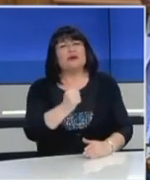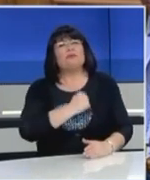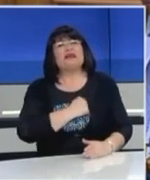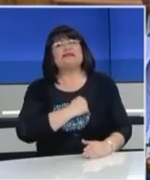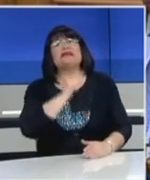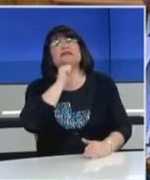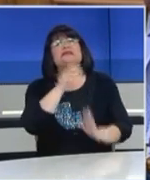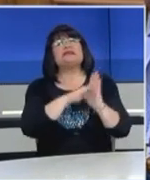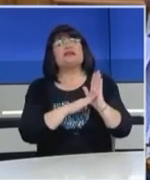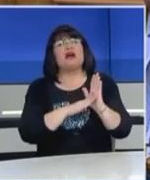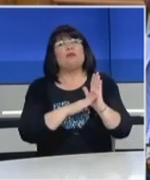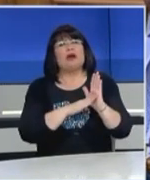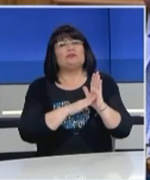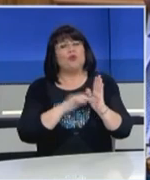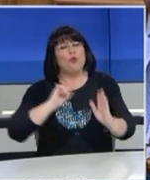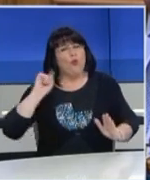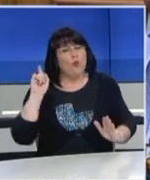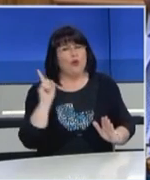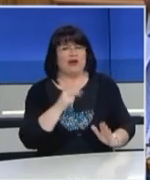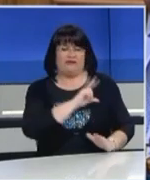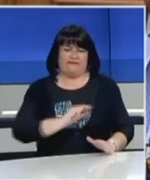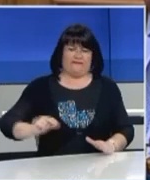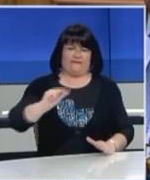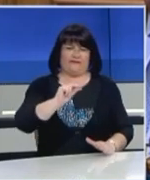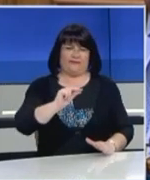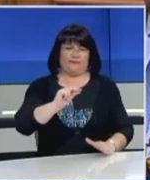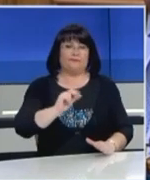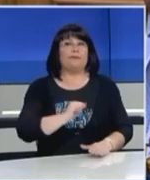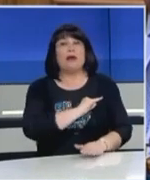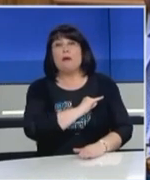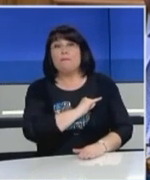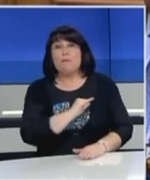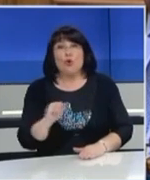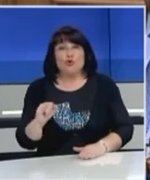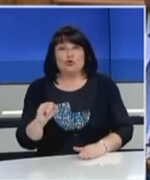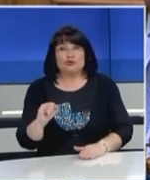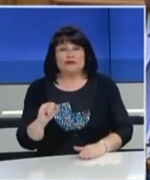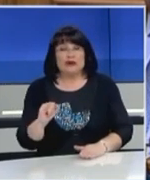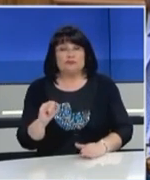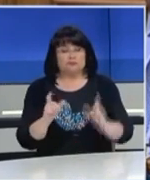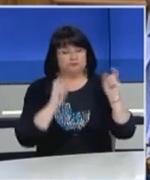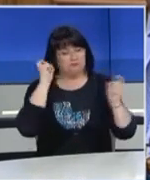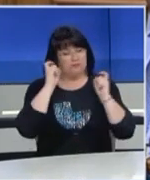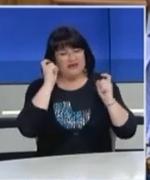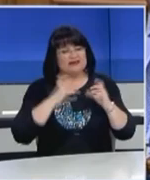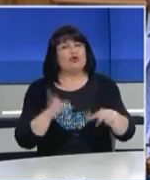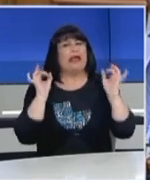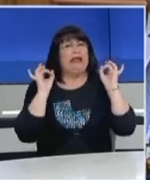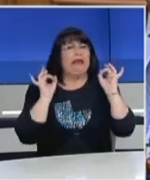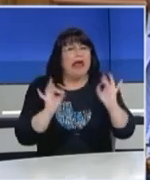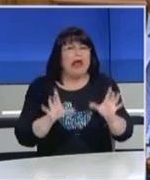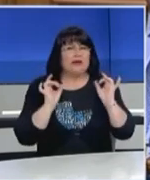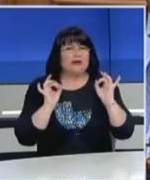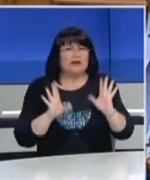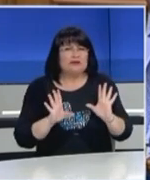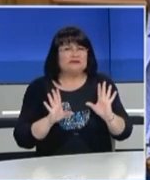στο ίδιο Σύνταγμα. Και ουδέποτε θα διανοείται οποιοδήποτε σε αυτήν την αίθουσα